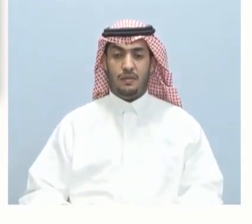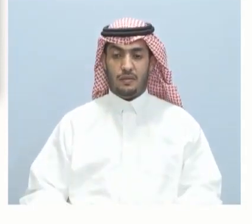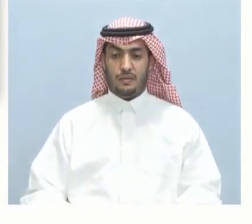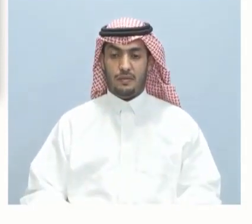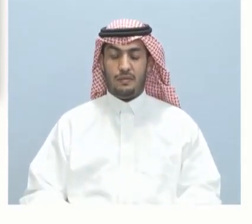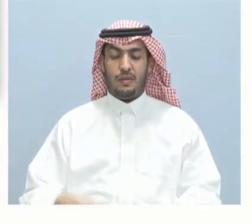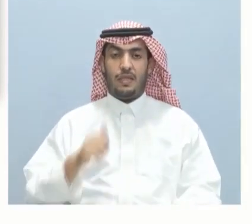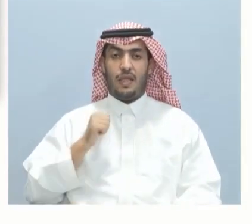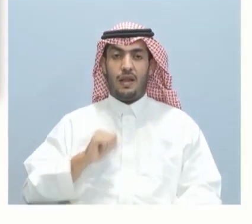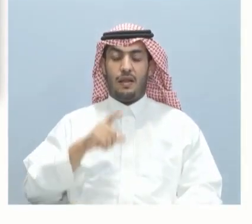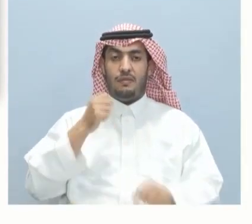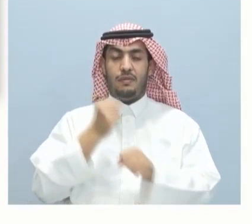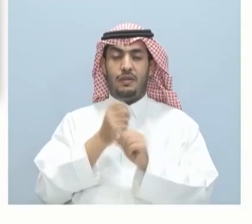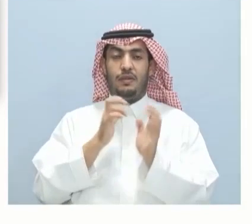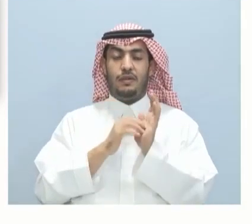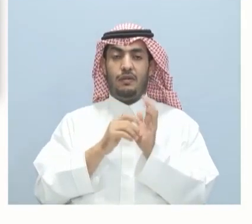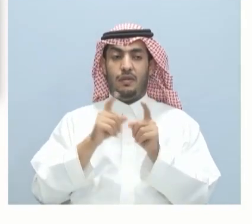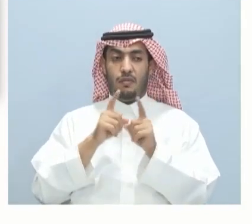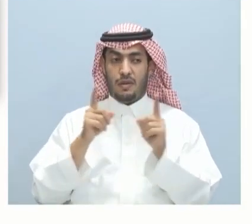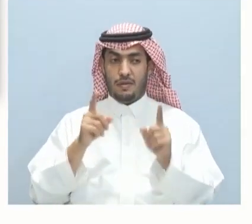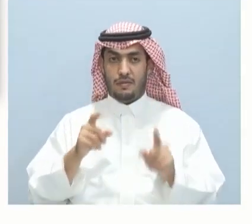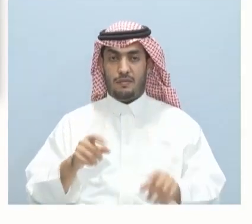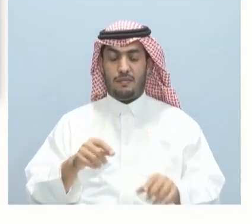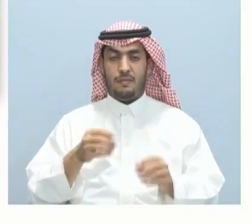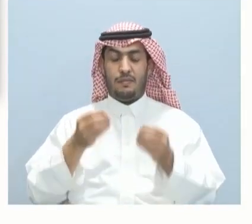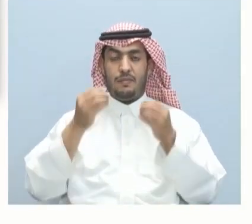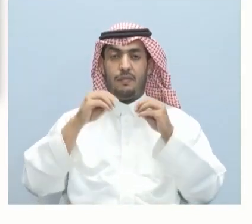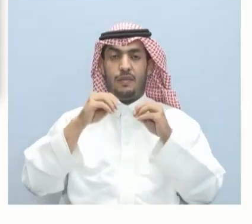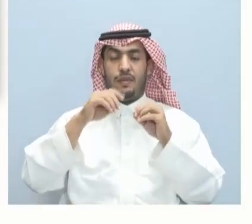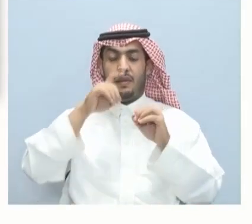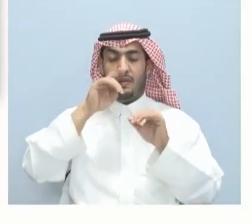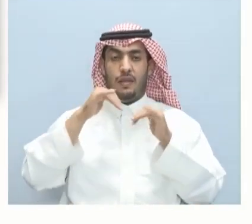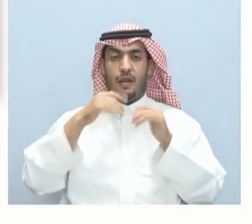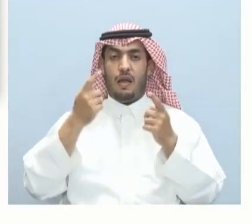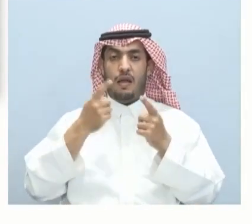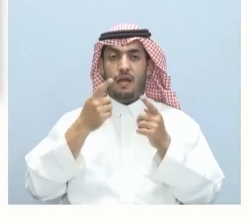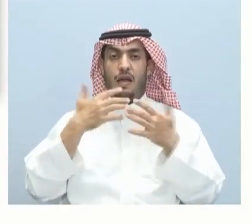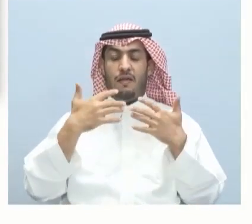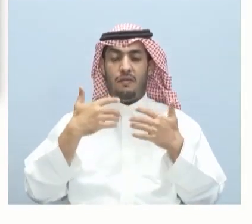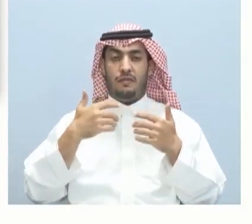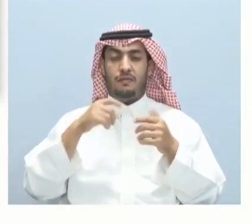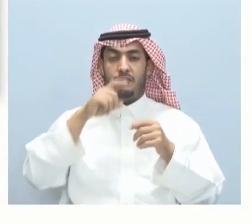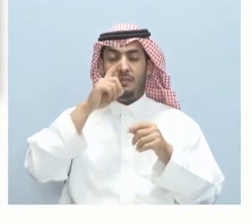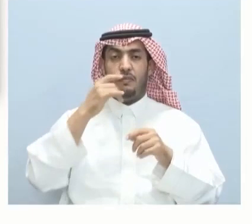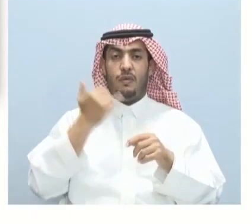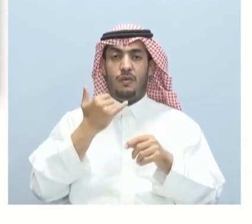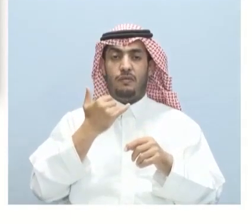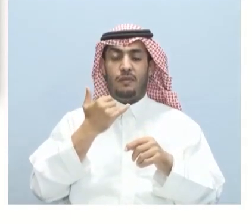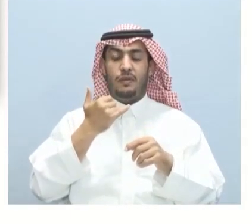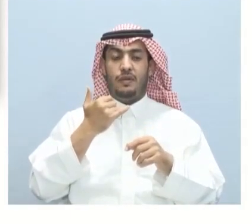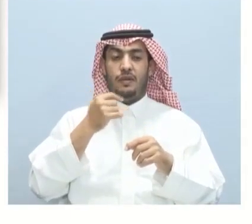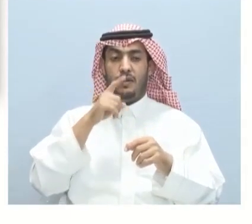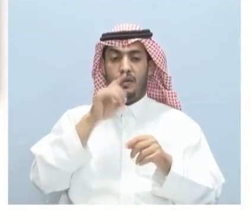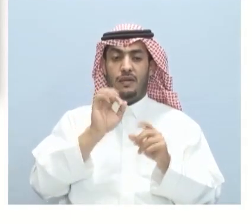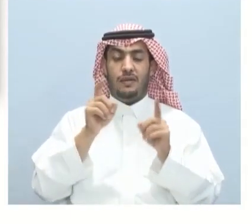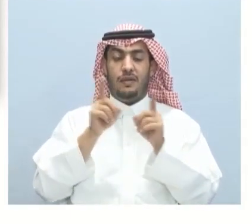انت عزيزي الطالب تحتاج عمليات حسابيه اطول من هذه قد تستخدم عمليات حسابيه لا مانع ولا مشكله في ذلك لكن المهم ان لا